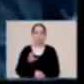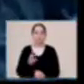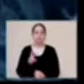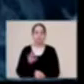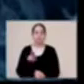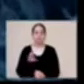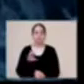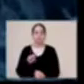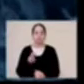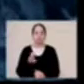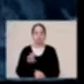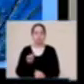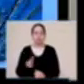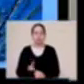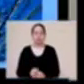Сокол-сапсан.